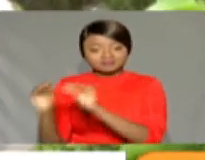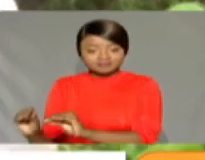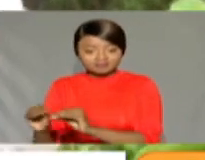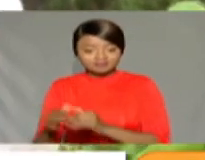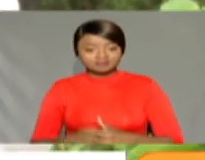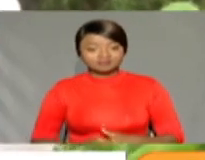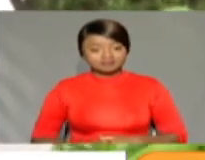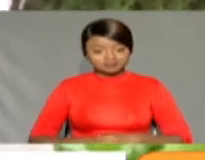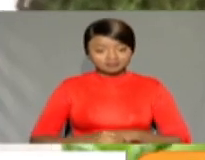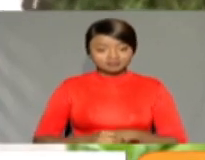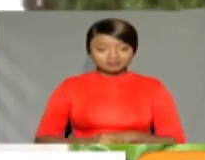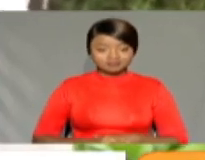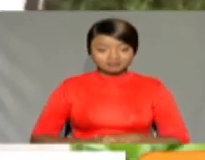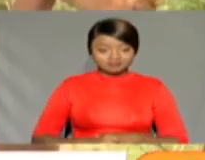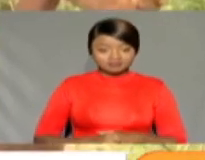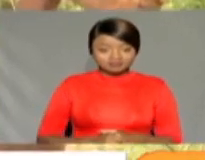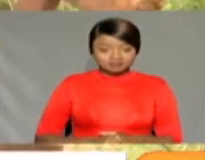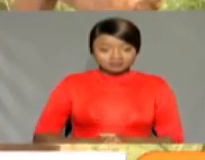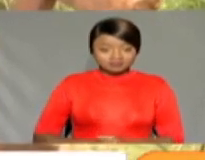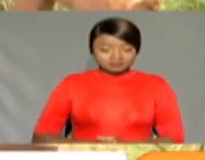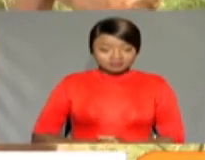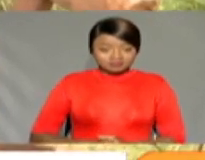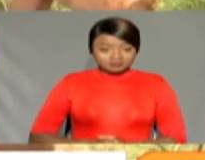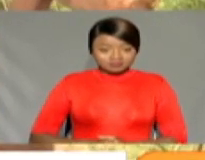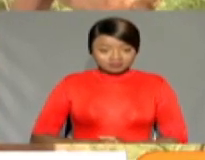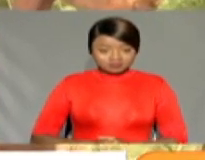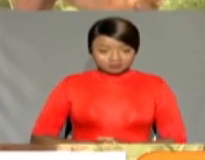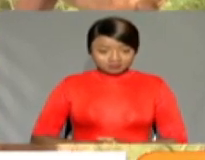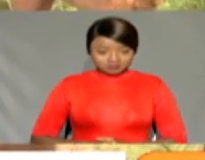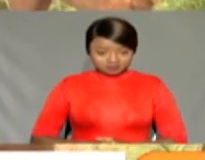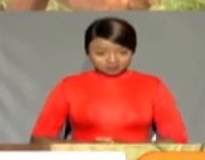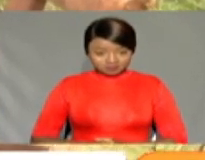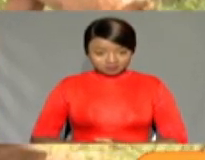wale ambao wamesalia. Ben Kirui, runinga ya Citizen, Nairobi.